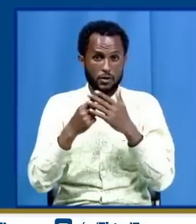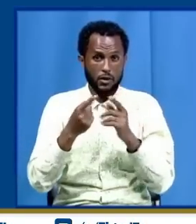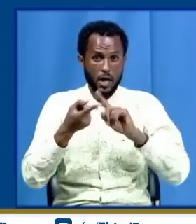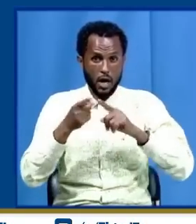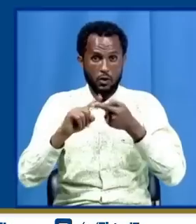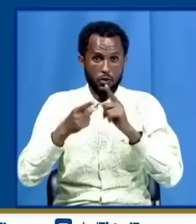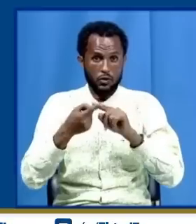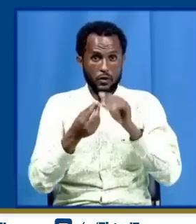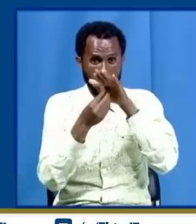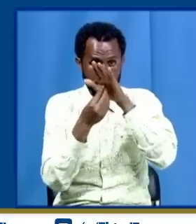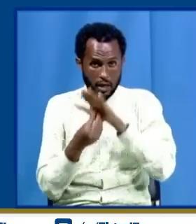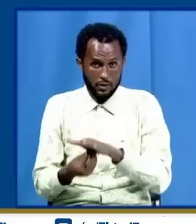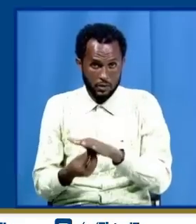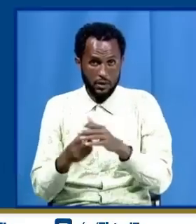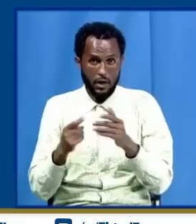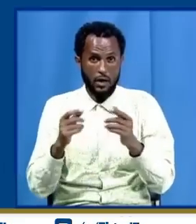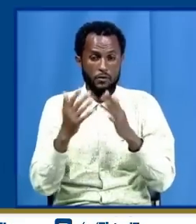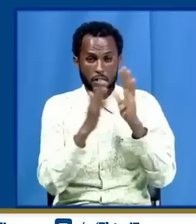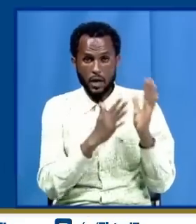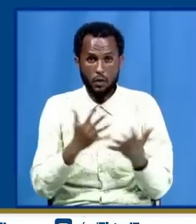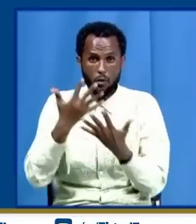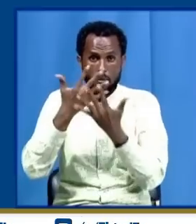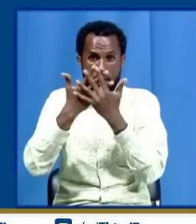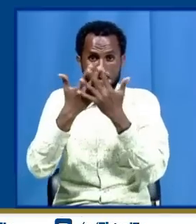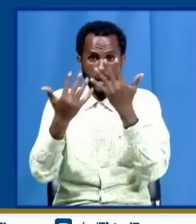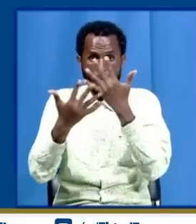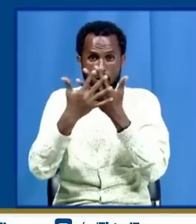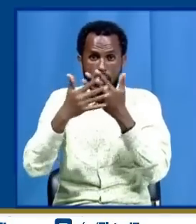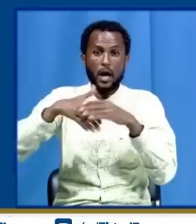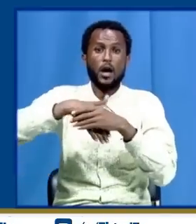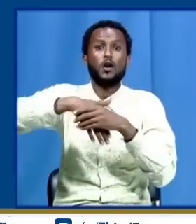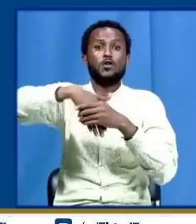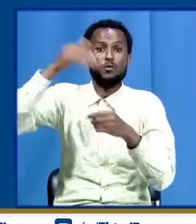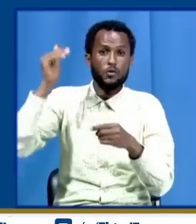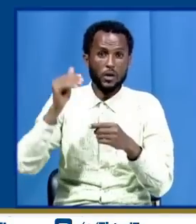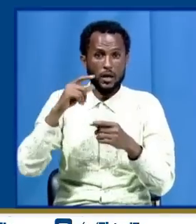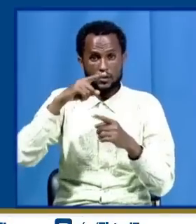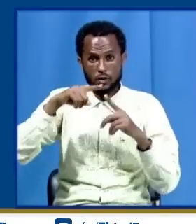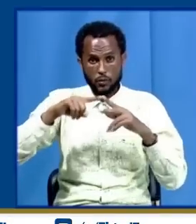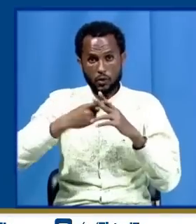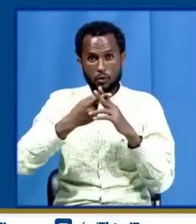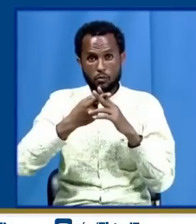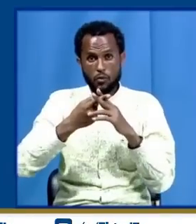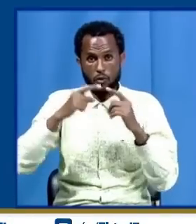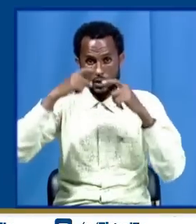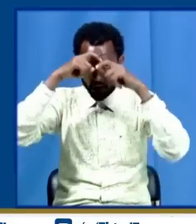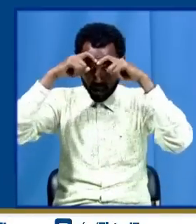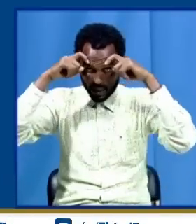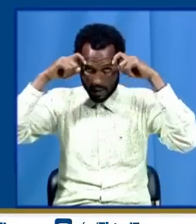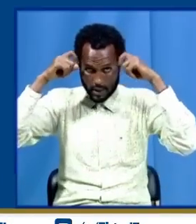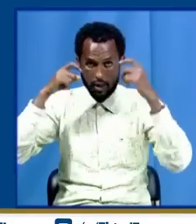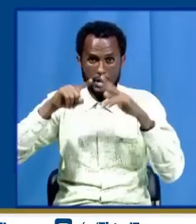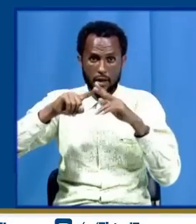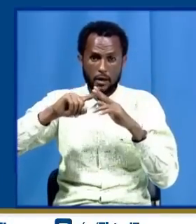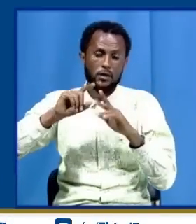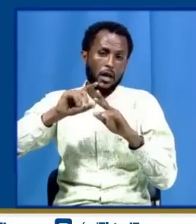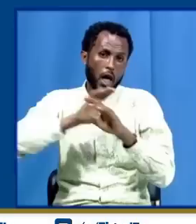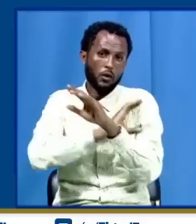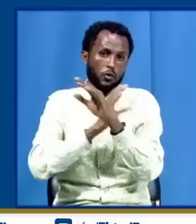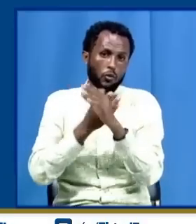مشارقتون كاب زدالو ومساو ديان نموسا زجمركم وصعري أتناخيركم